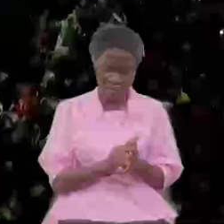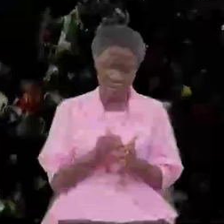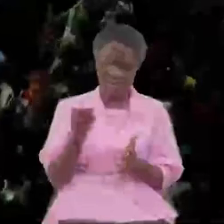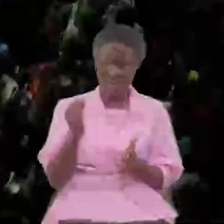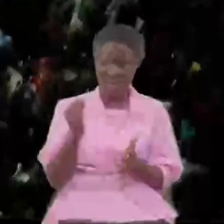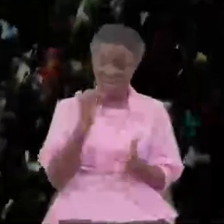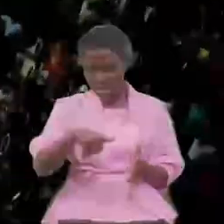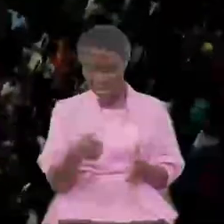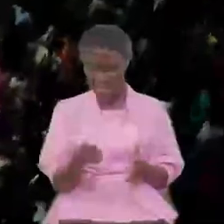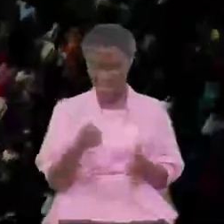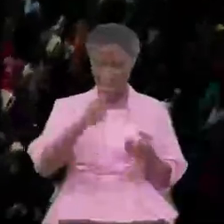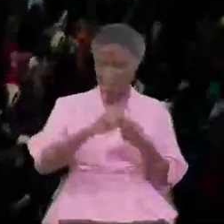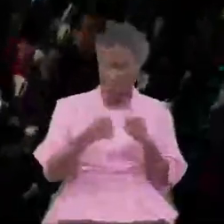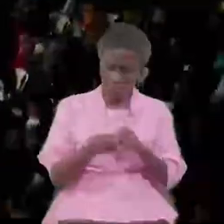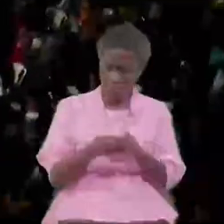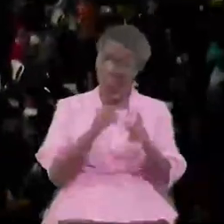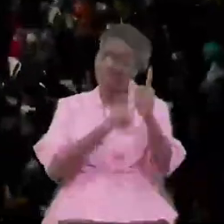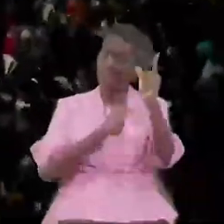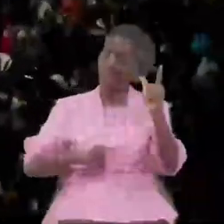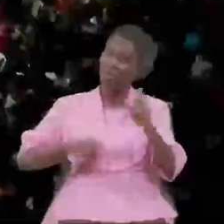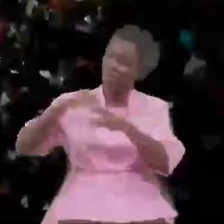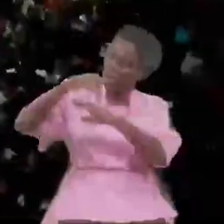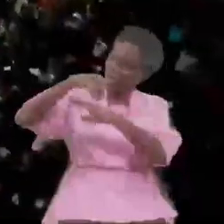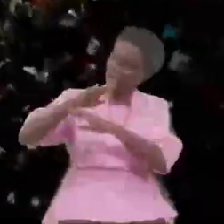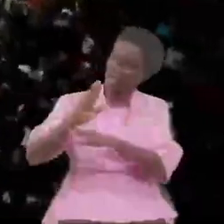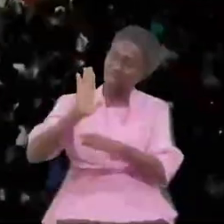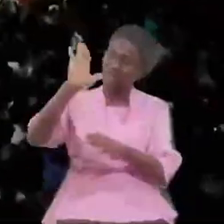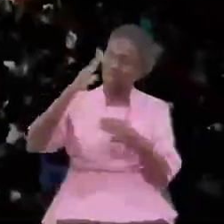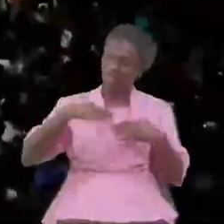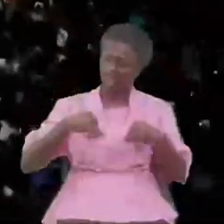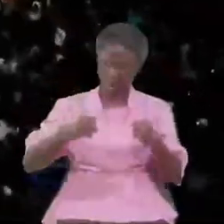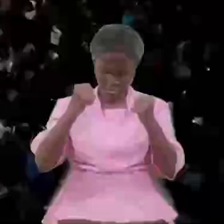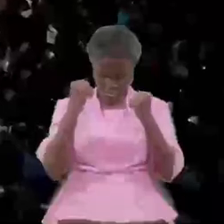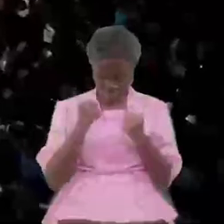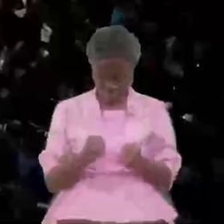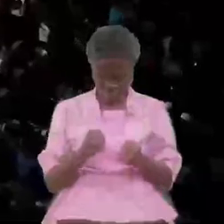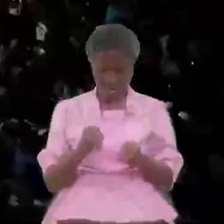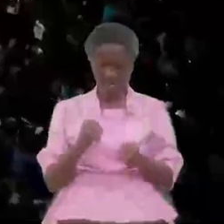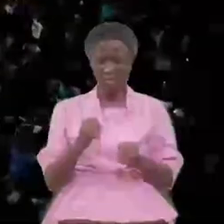trouvent, Seigneur, envoie ta puissance de guérison.